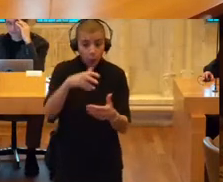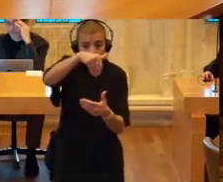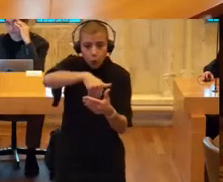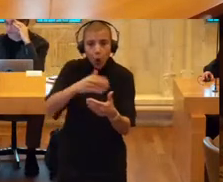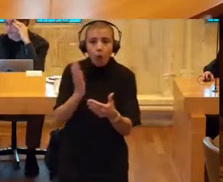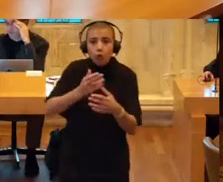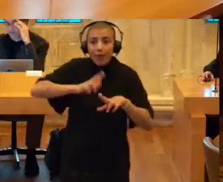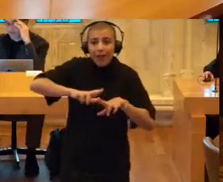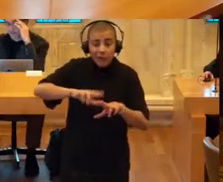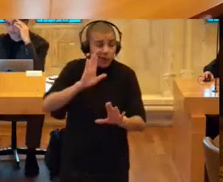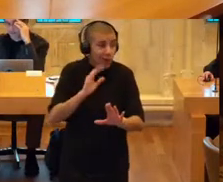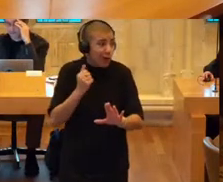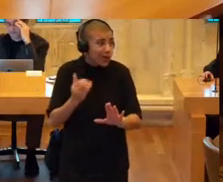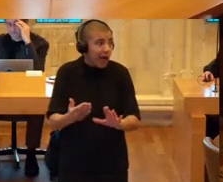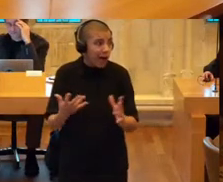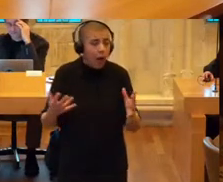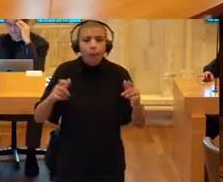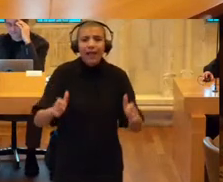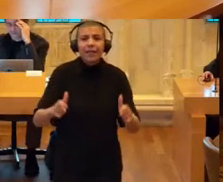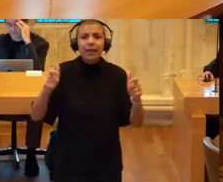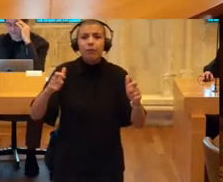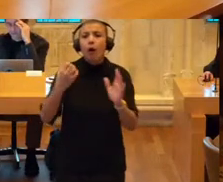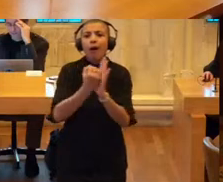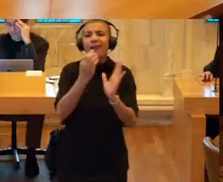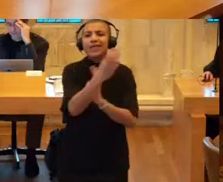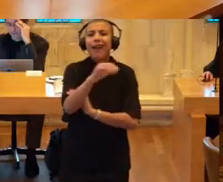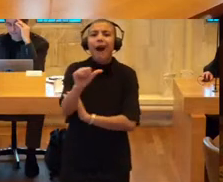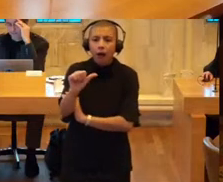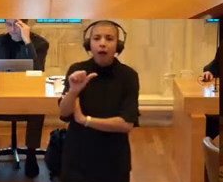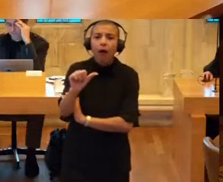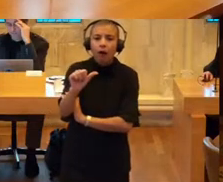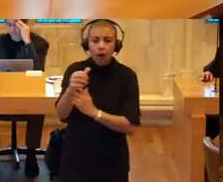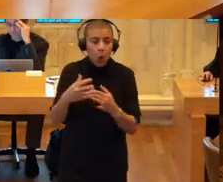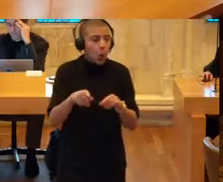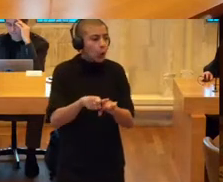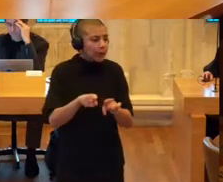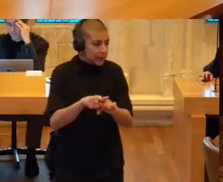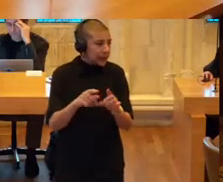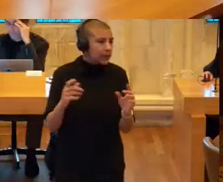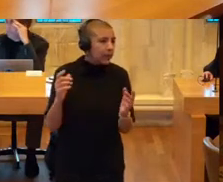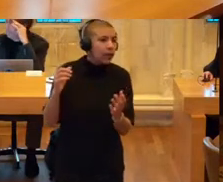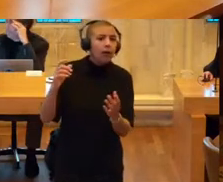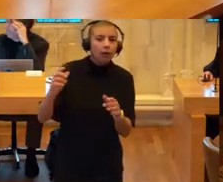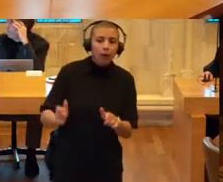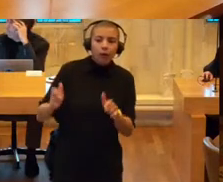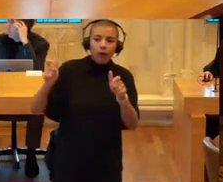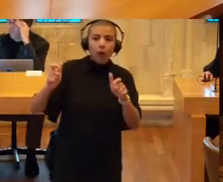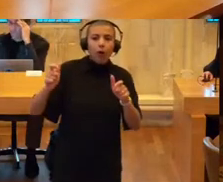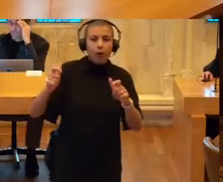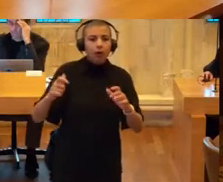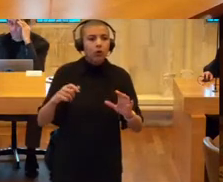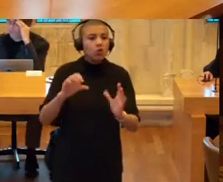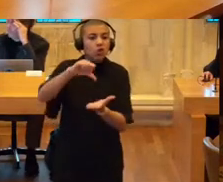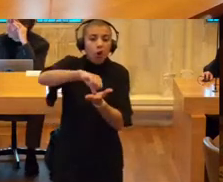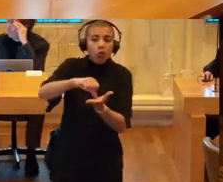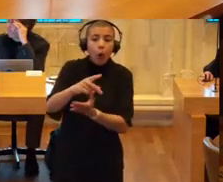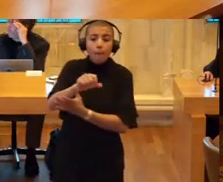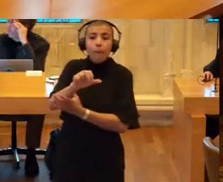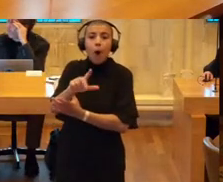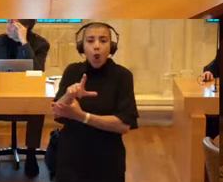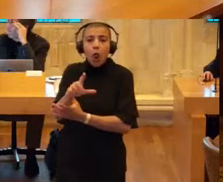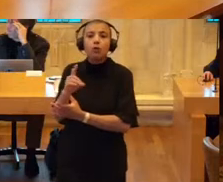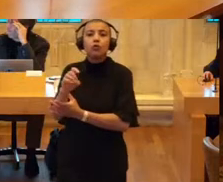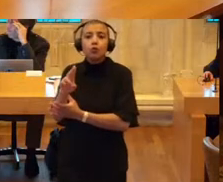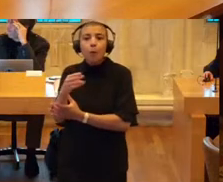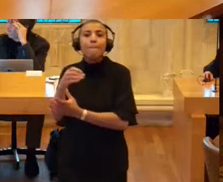puis la deuxième chose, c'est que si le centre Paul Doumer, effectivement, au rez-de-chaussée, a vu un certain nombre de boutiques disparaître, c'est pour en